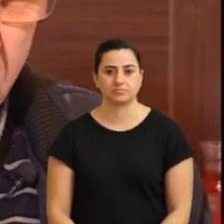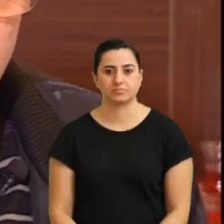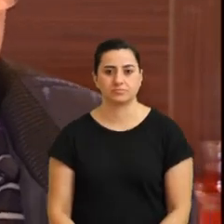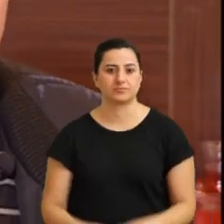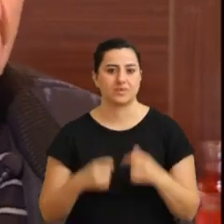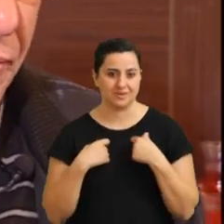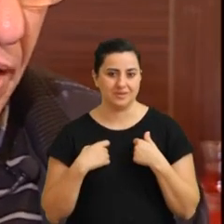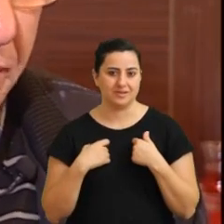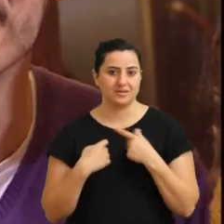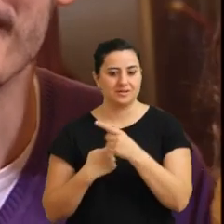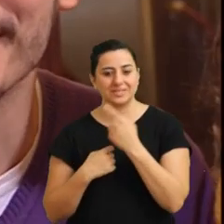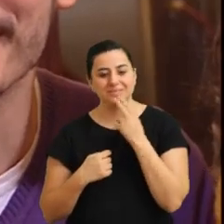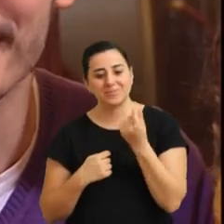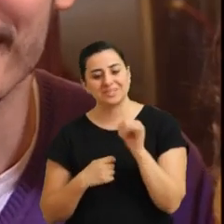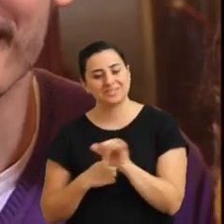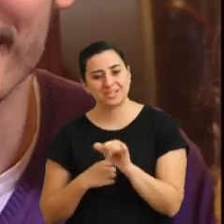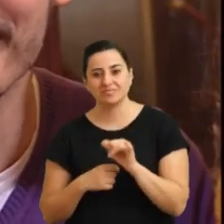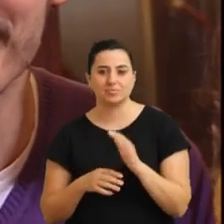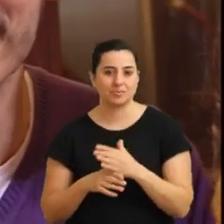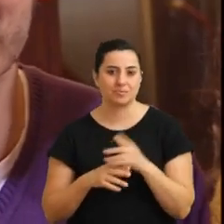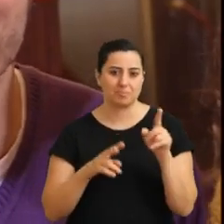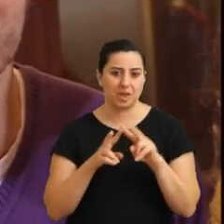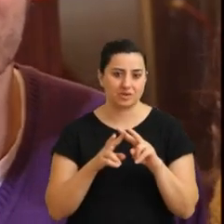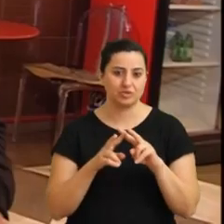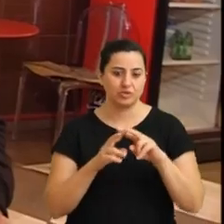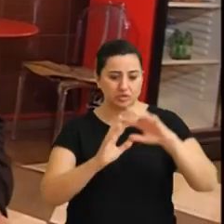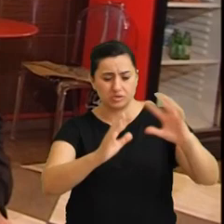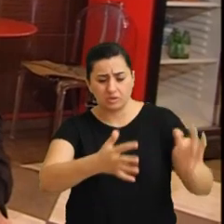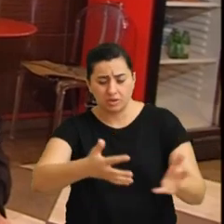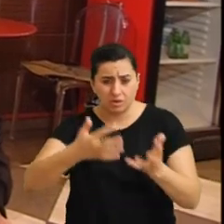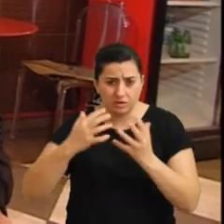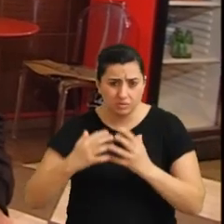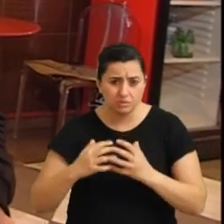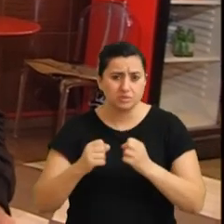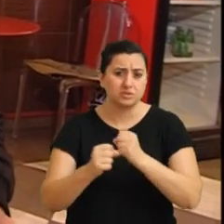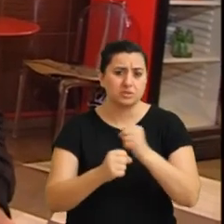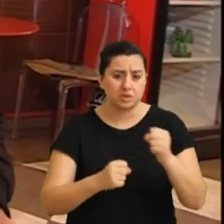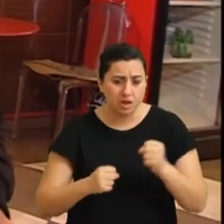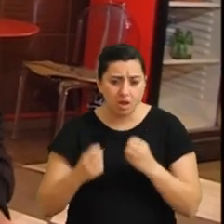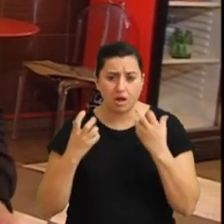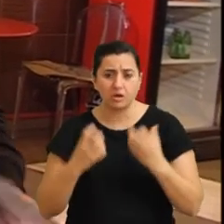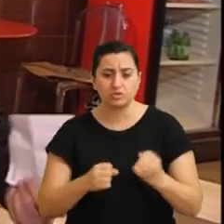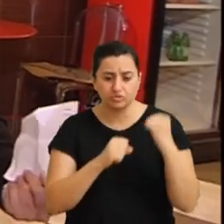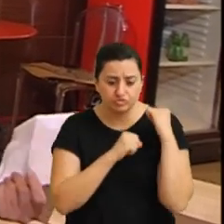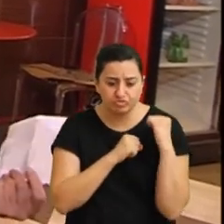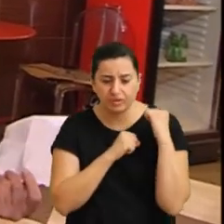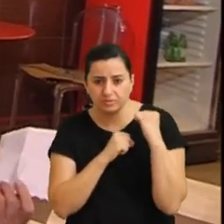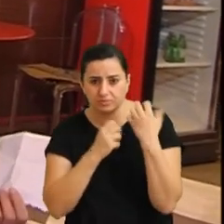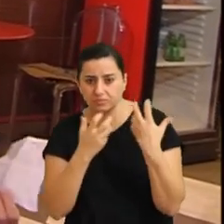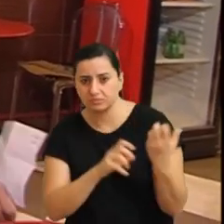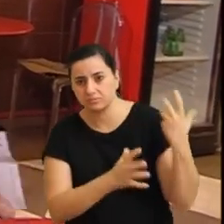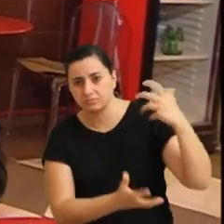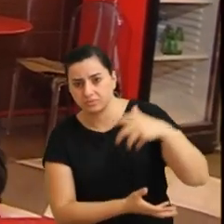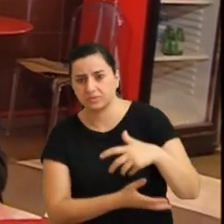Pelin burada biraz daha zayıf kaldı. Çünkü neden Mert hocam? Küspeyi çıkardı, ağır bir iş yaptı. Çuvalı daha rahat rahat